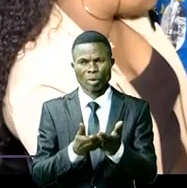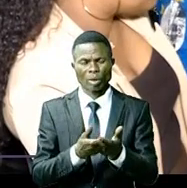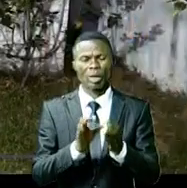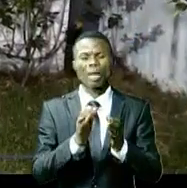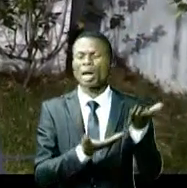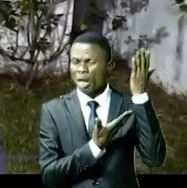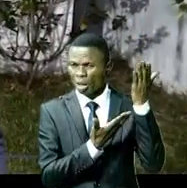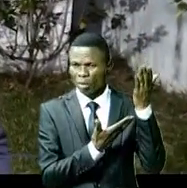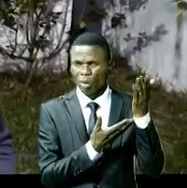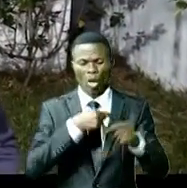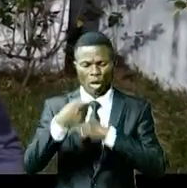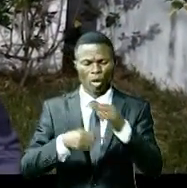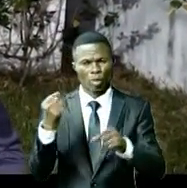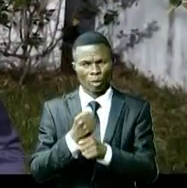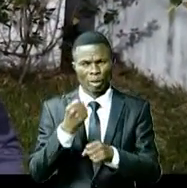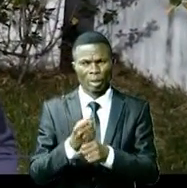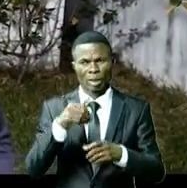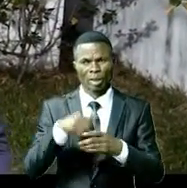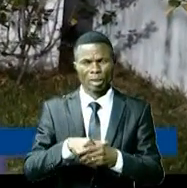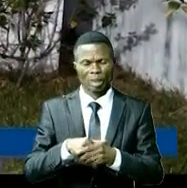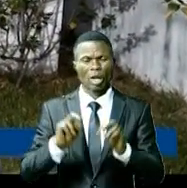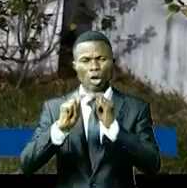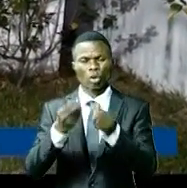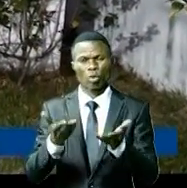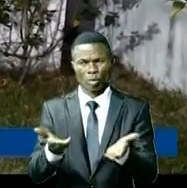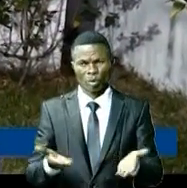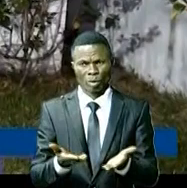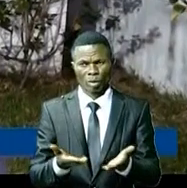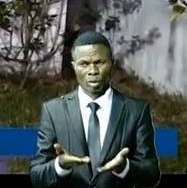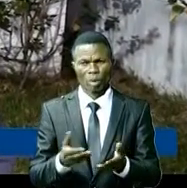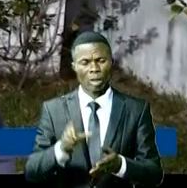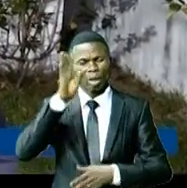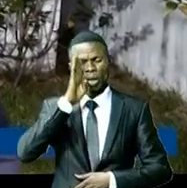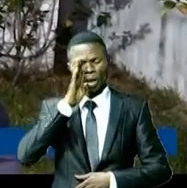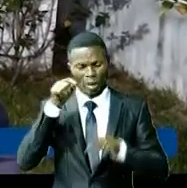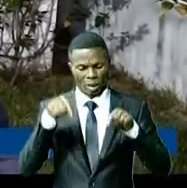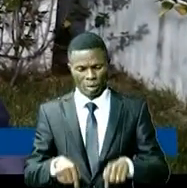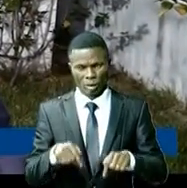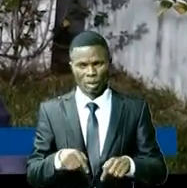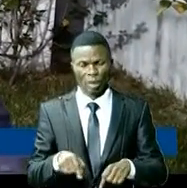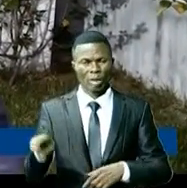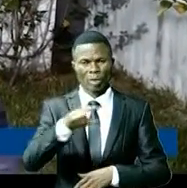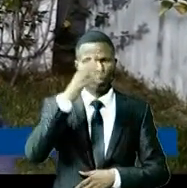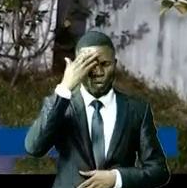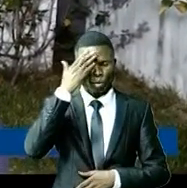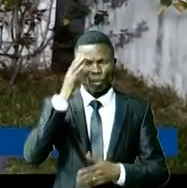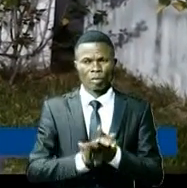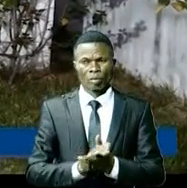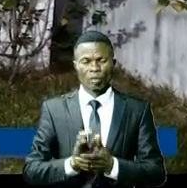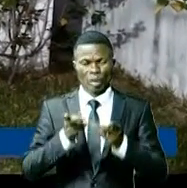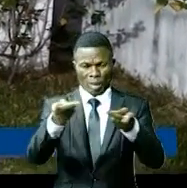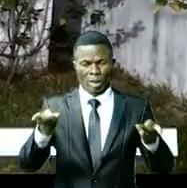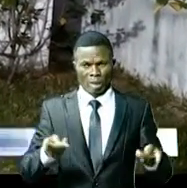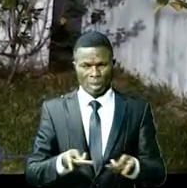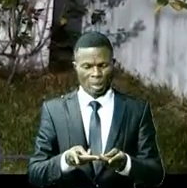c'était quelque part de relancer nos activités au niveau du chapter de l'UC Louvain ici en RDC. Comme vous le savez, notre environnement a